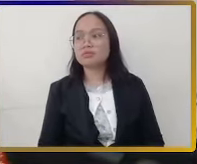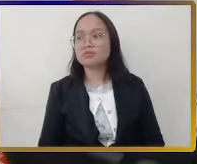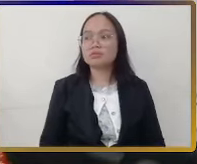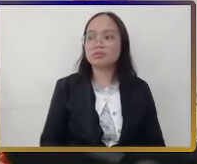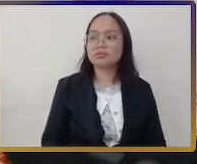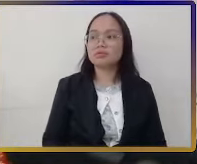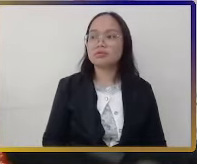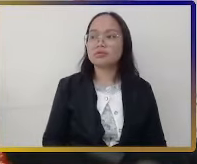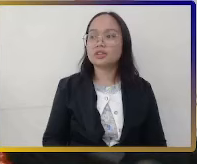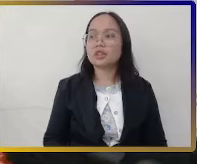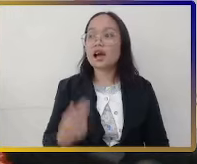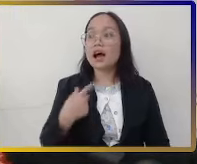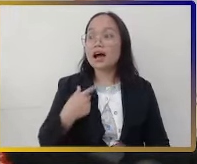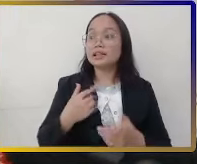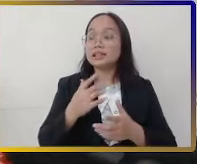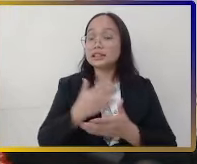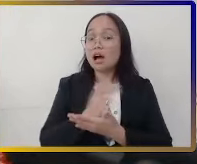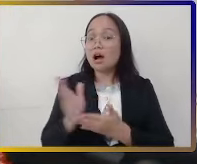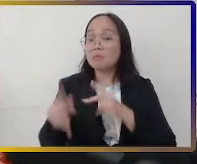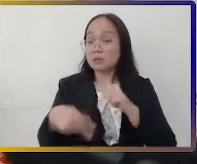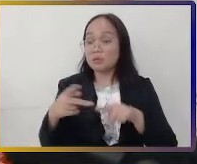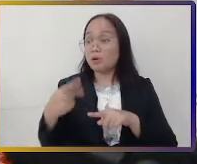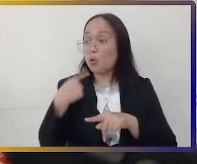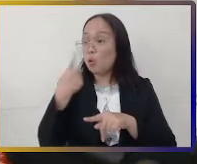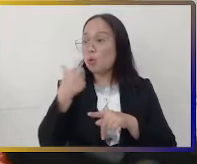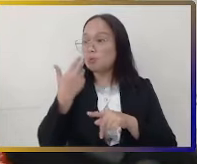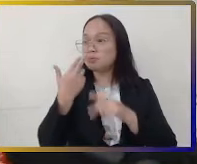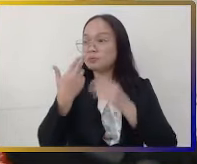Although there are some people who rebel against this church,